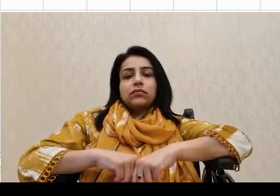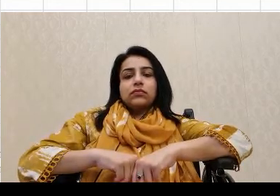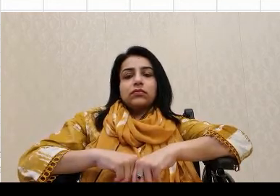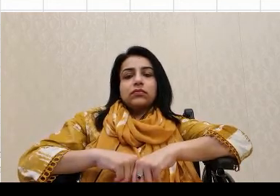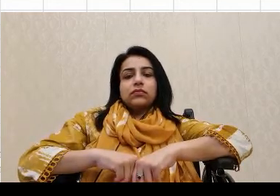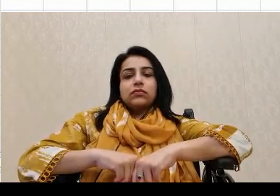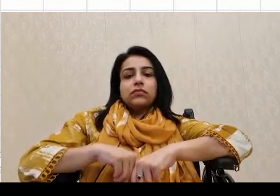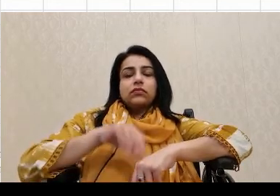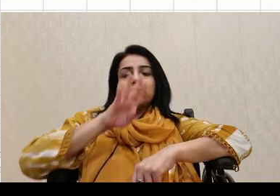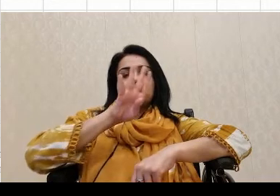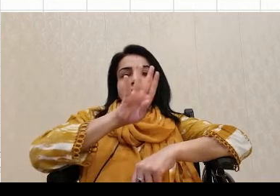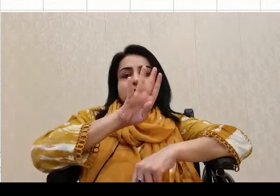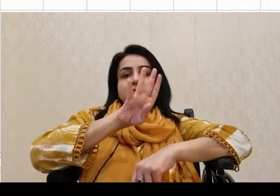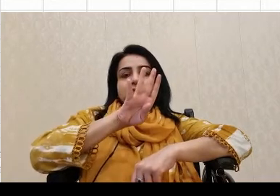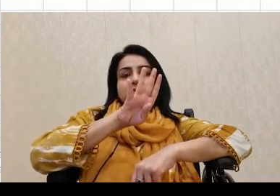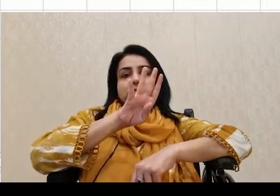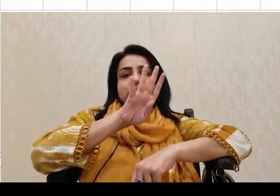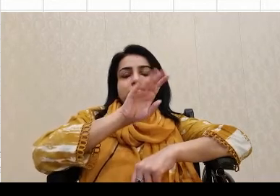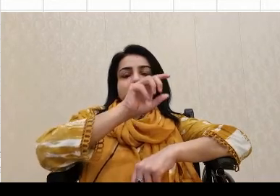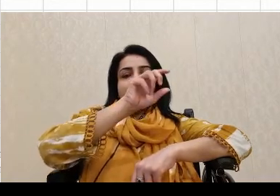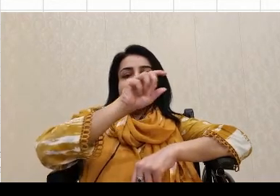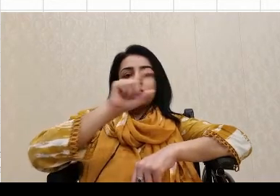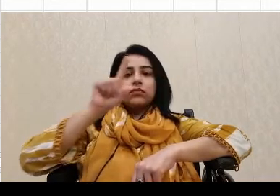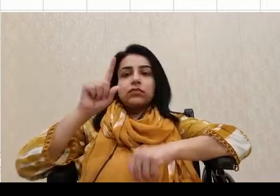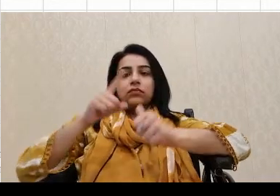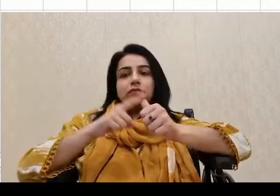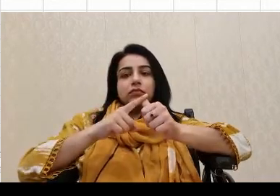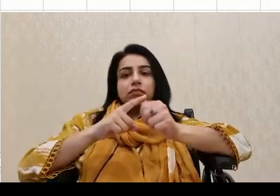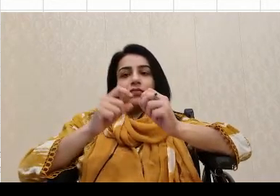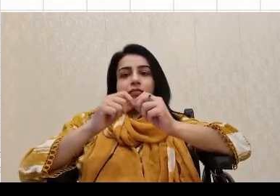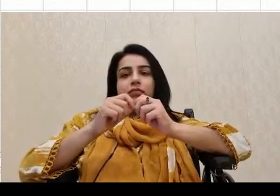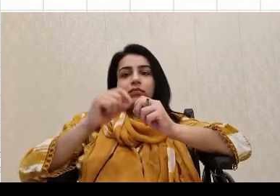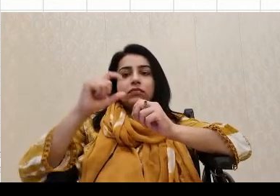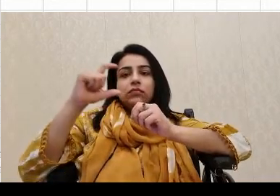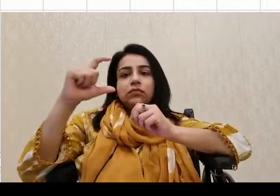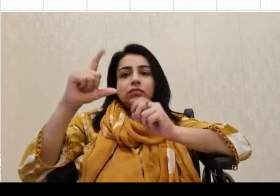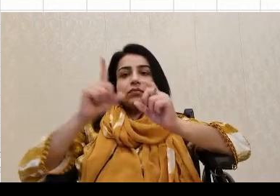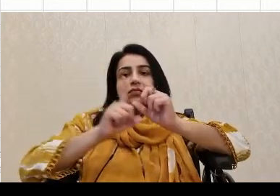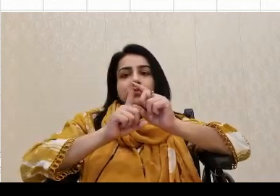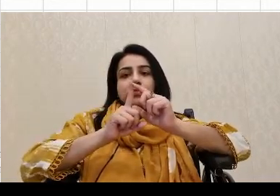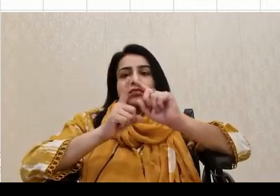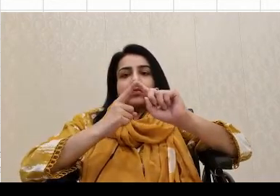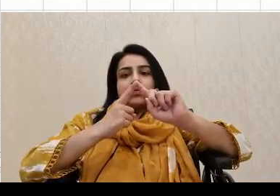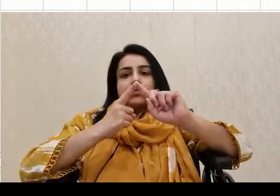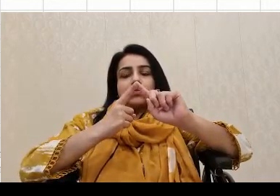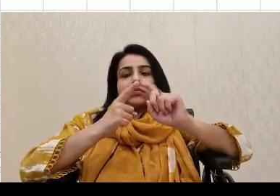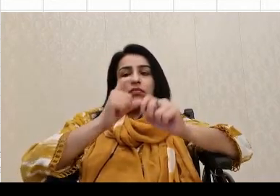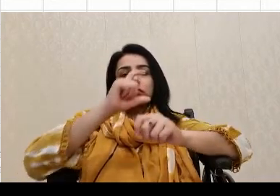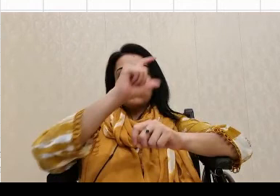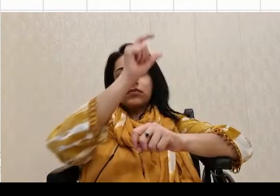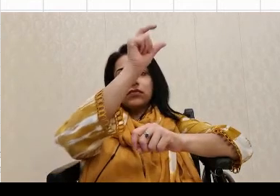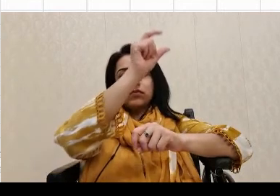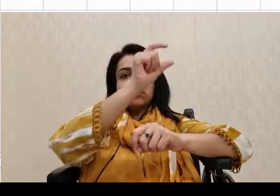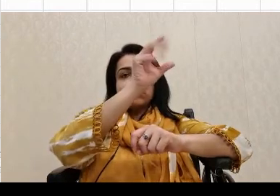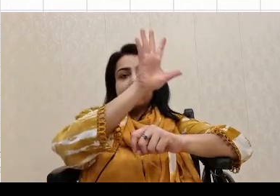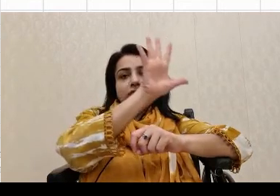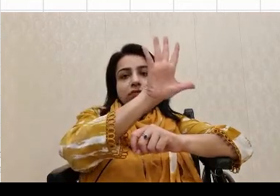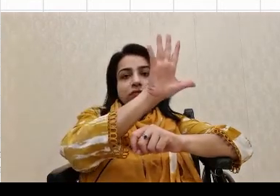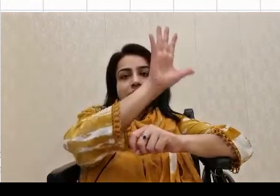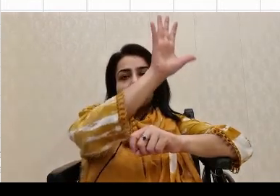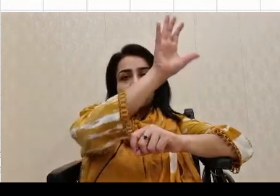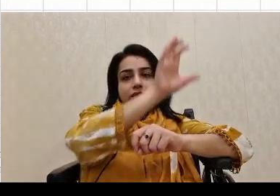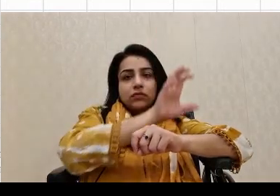ऊपर बैठा हुआ है, ठीक है? अब ये देखिए ये हमारे पास चौथी रो है और ये ए, बी,